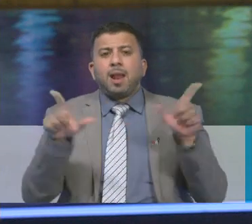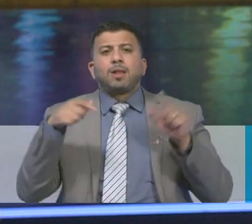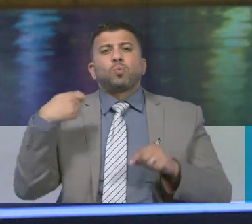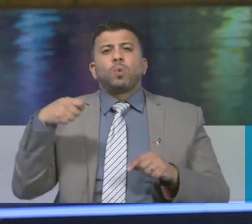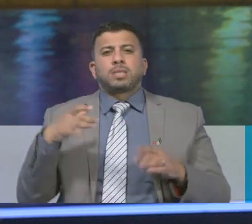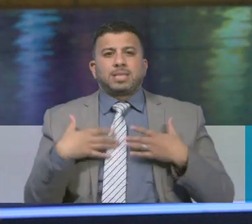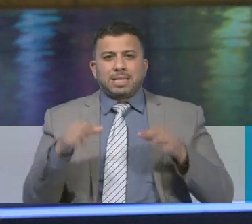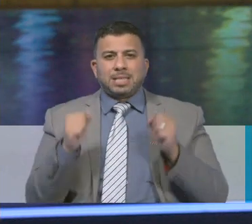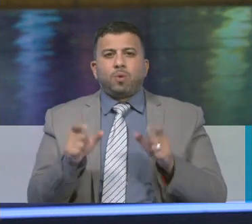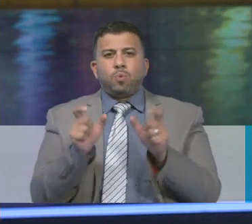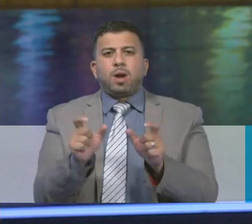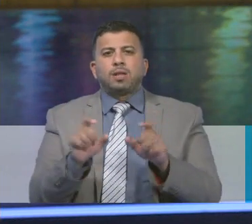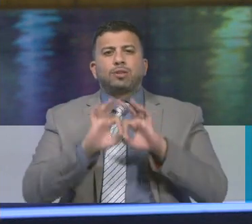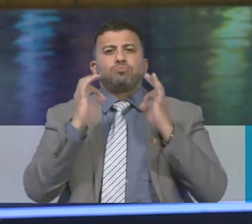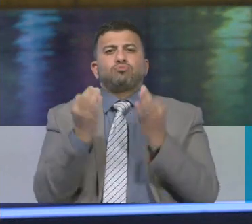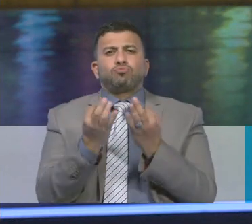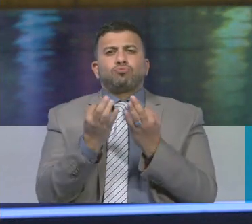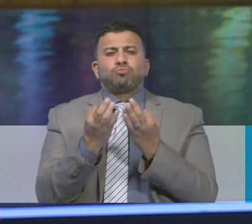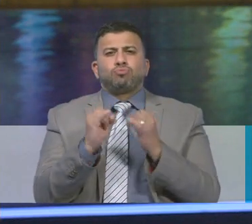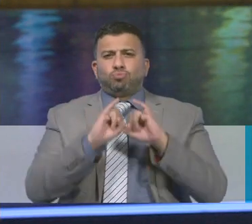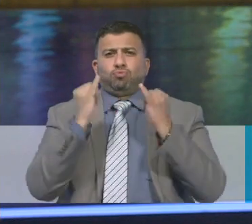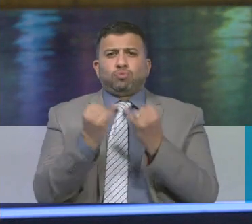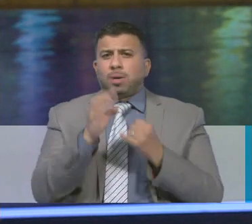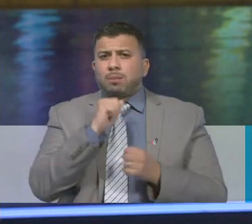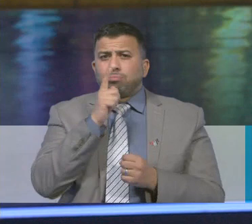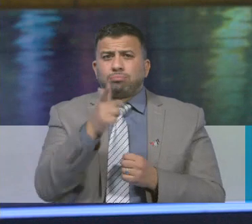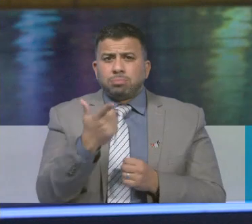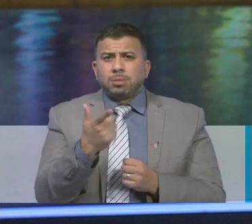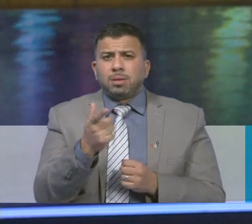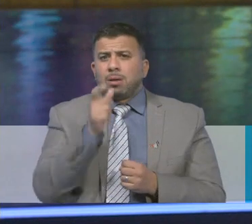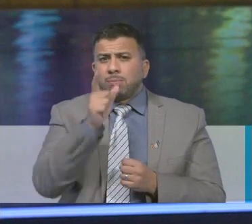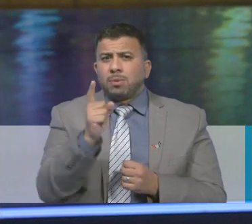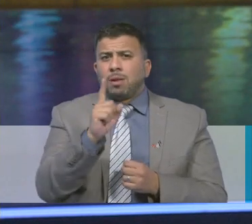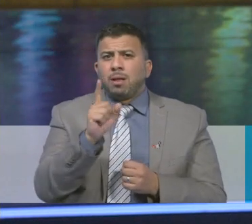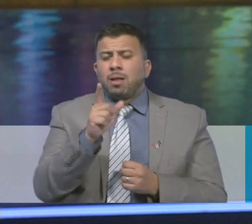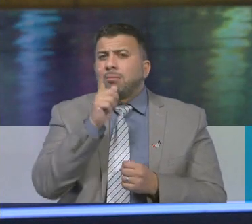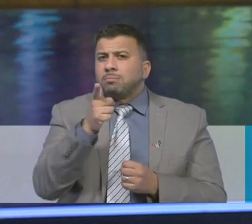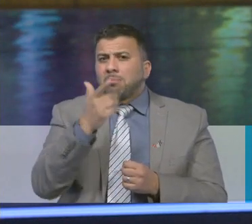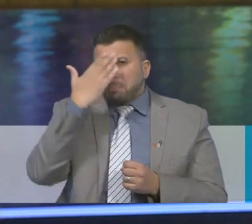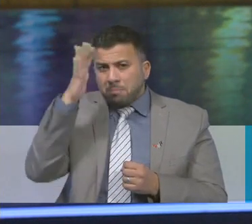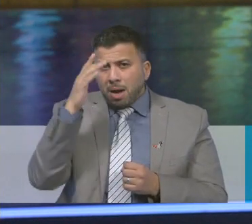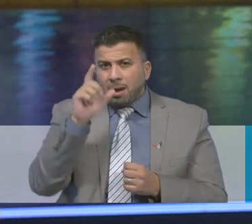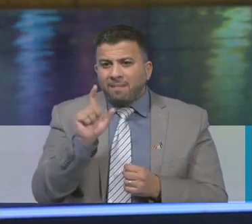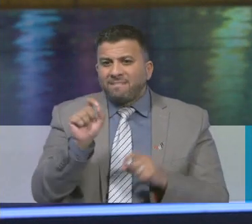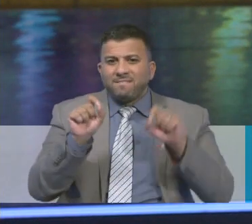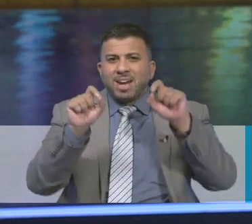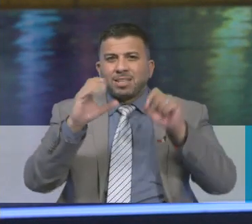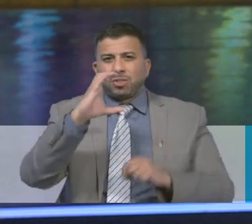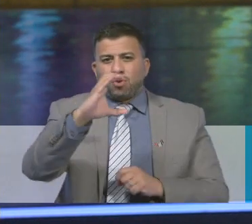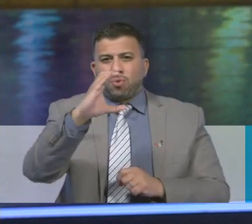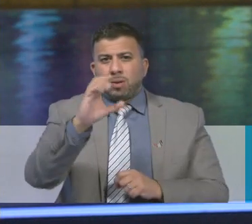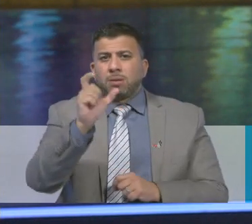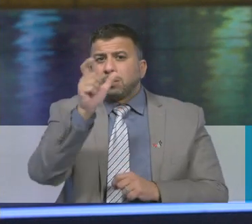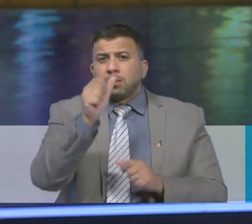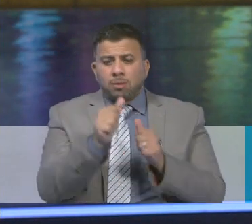أعلنت وزارة الصحة ووقاية المجتمع عن تشخيص حالة إصابة بفيروس كورونا الجديد لأشخاص